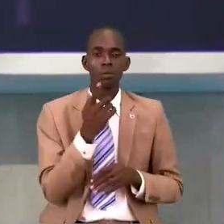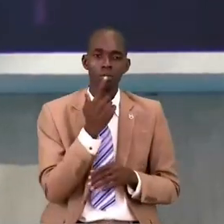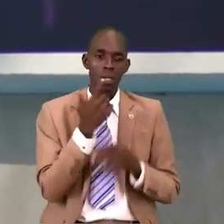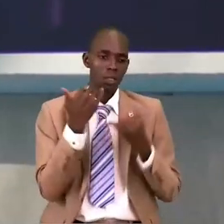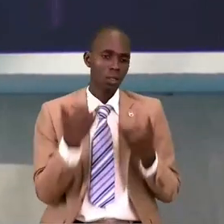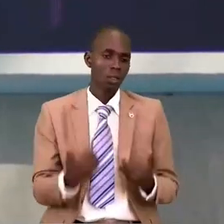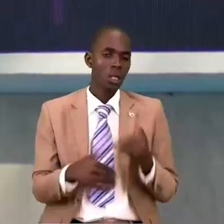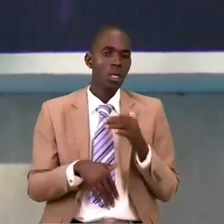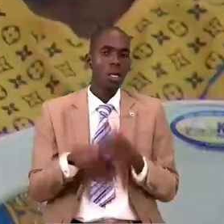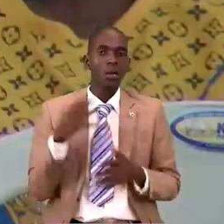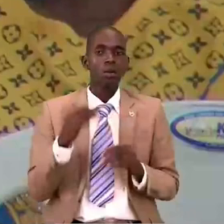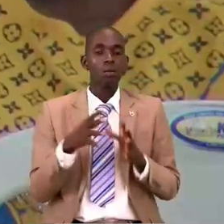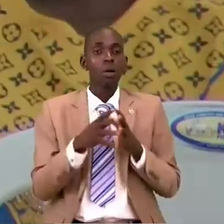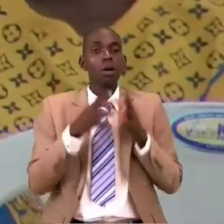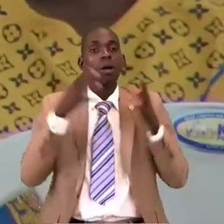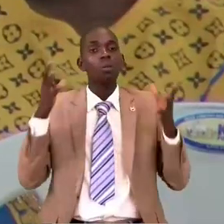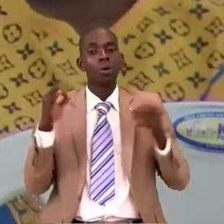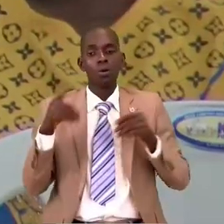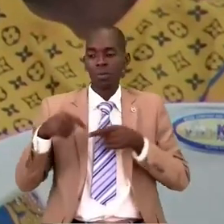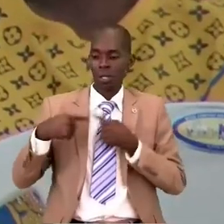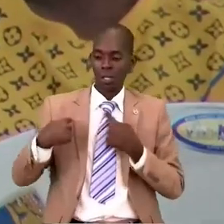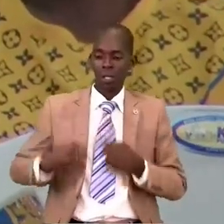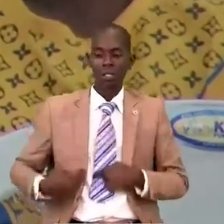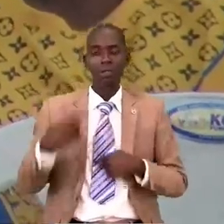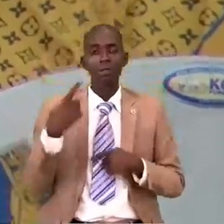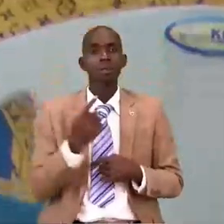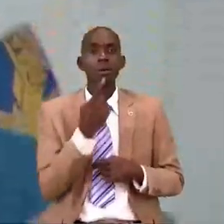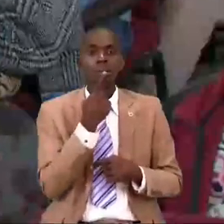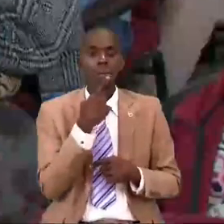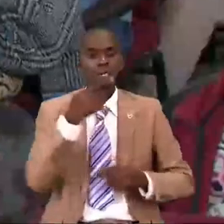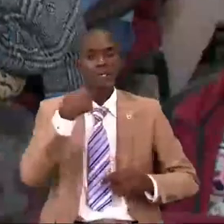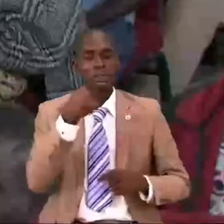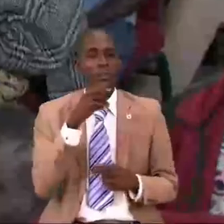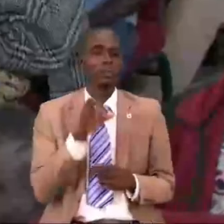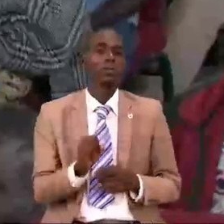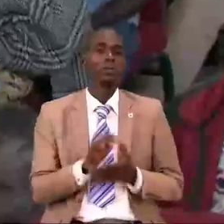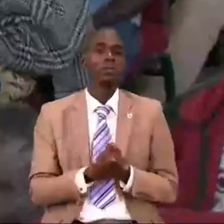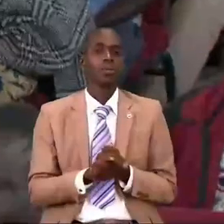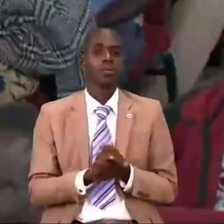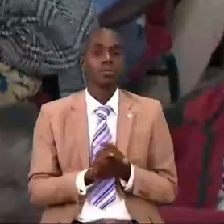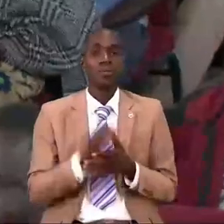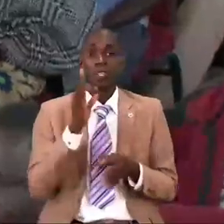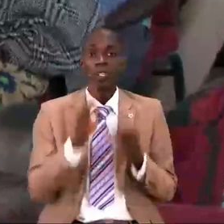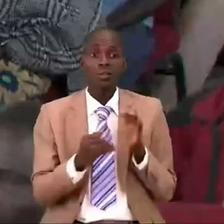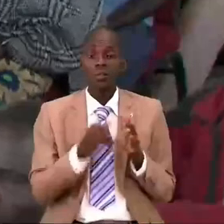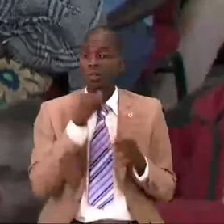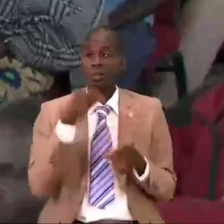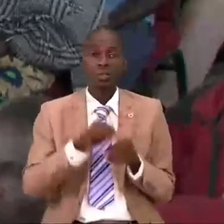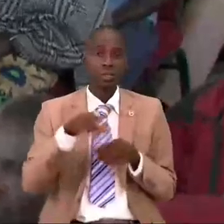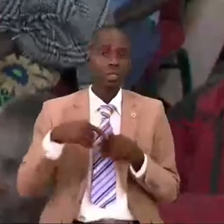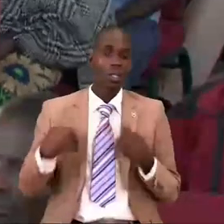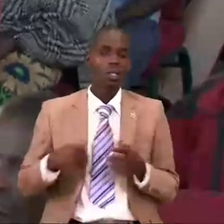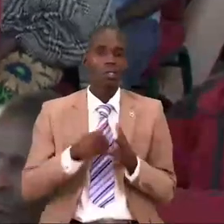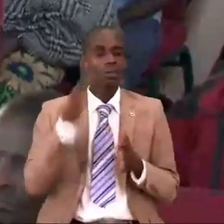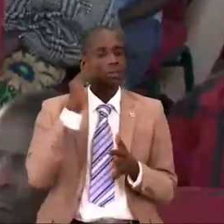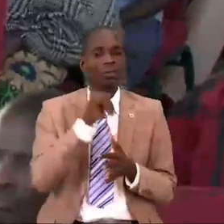parle. Si ce n'est pas dans ton cœur, ce ne sera pas dans ta bouche. Si ce n'est pas dans ton esprit, ce ne sera pas